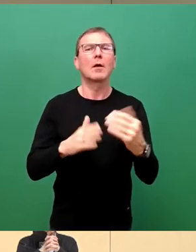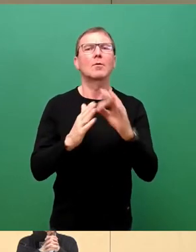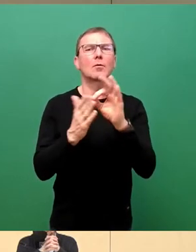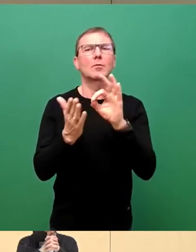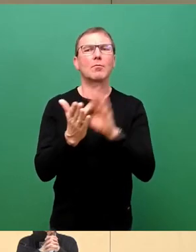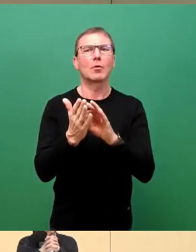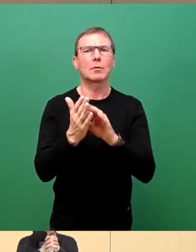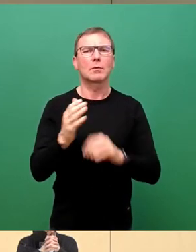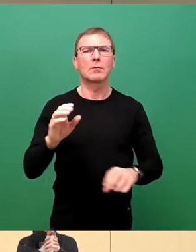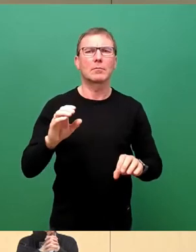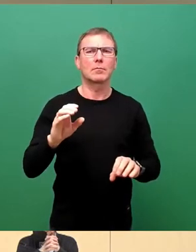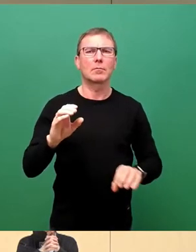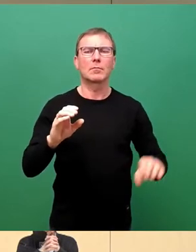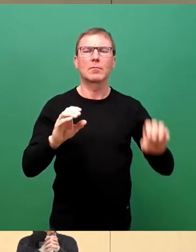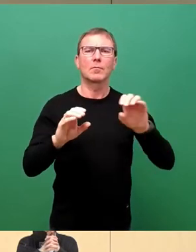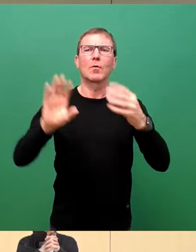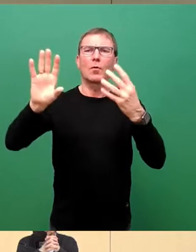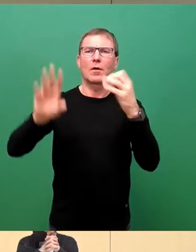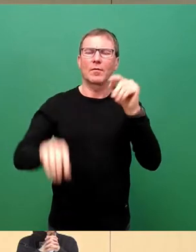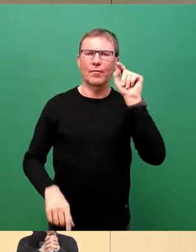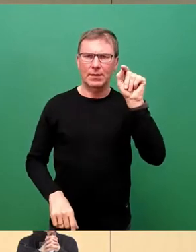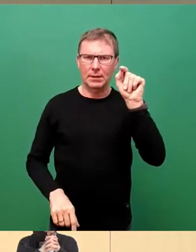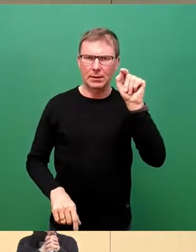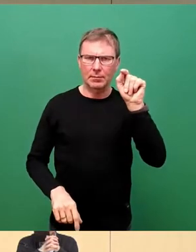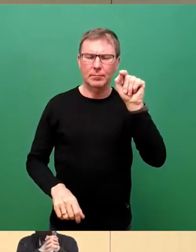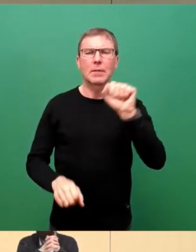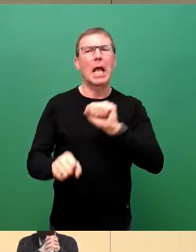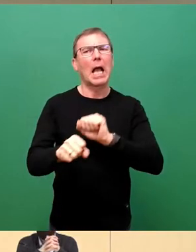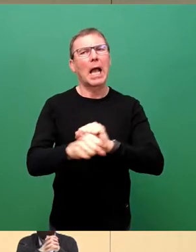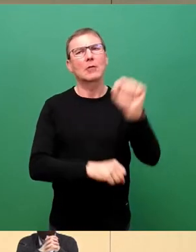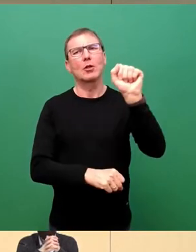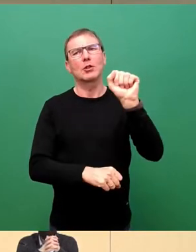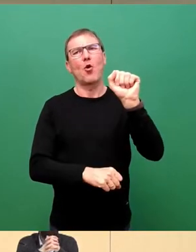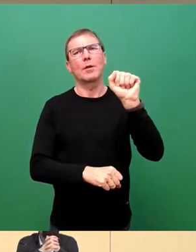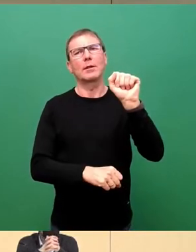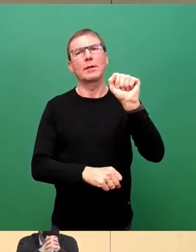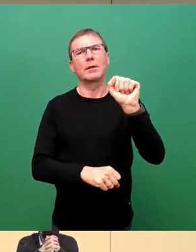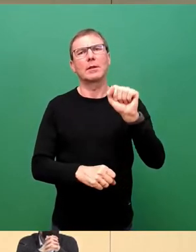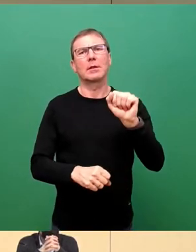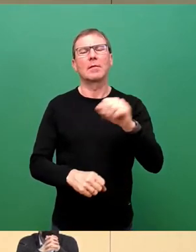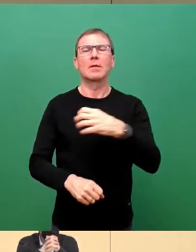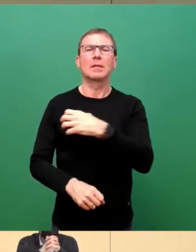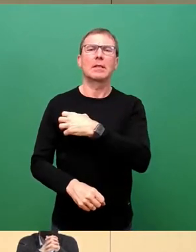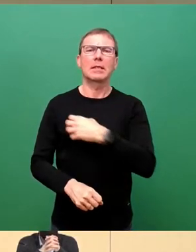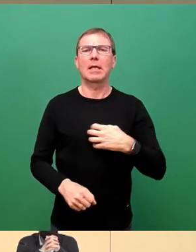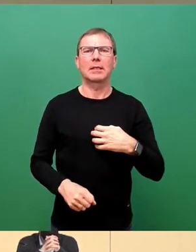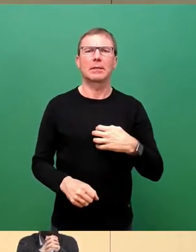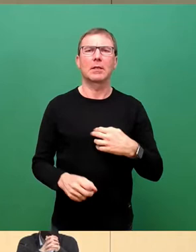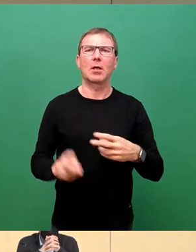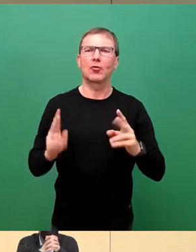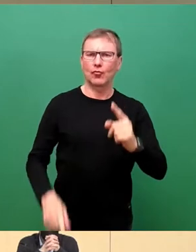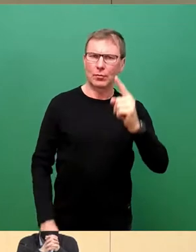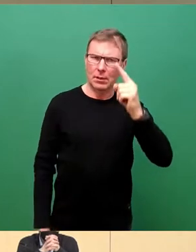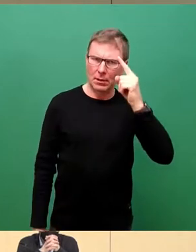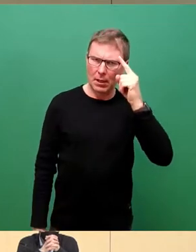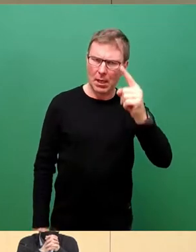Tagesordnungspunkt 49, Resolution des Dresdner Stadtrates.